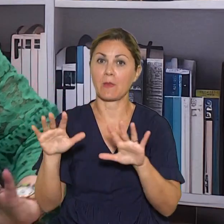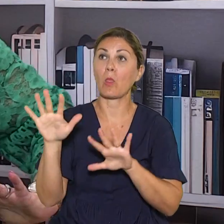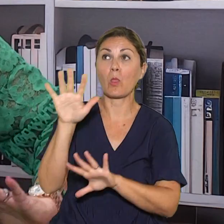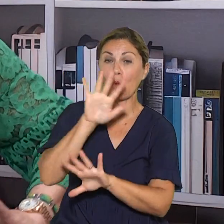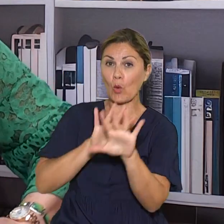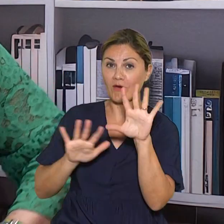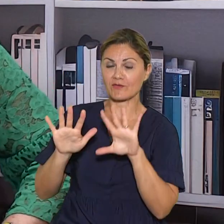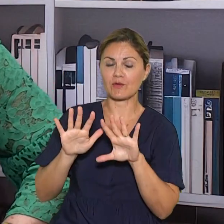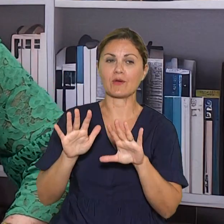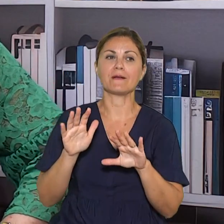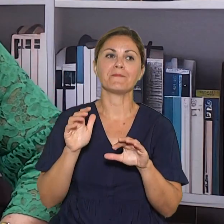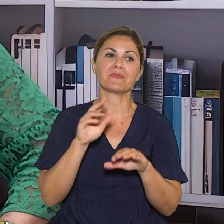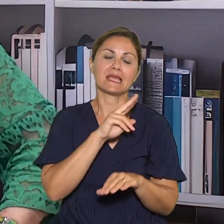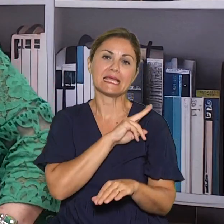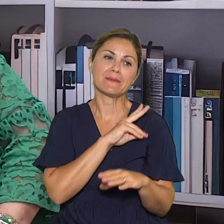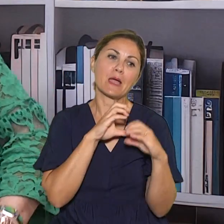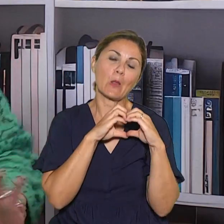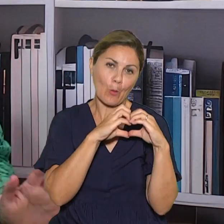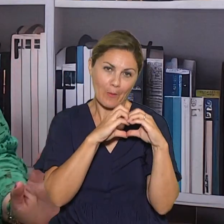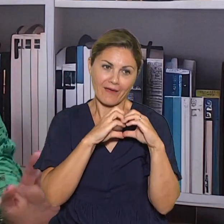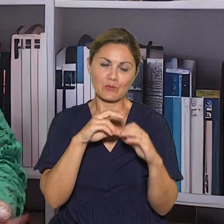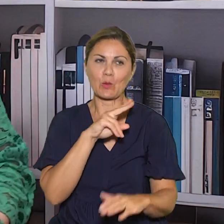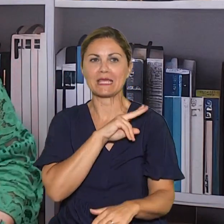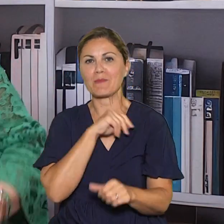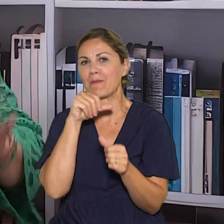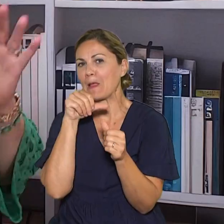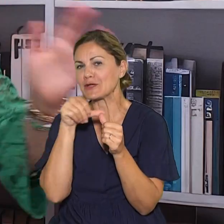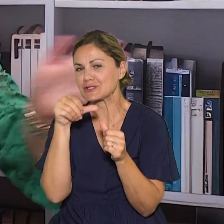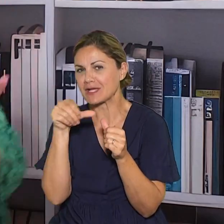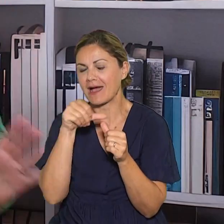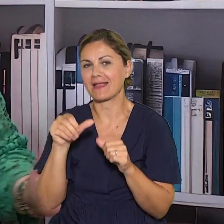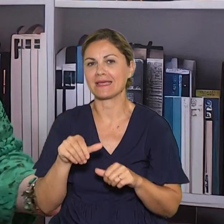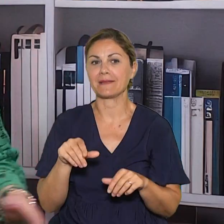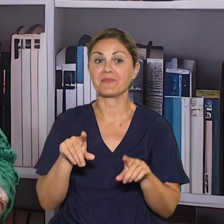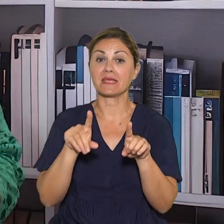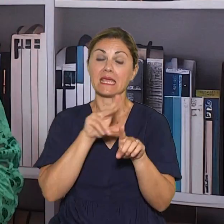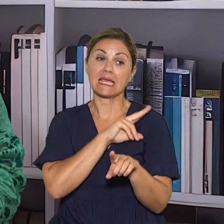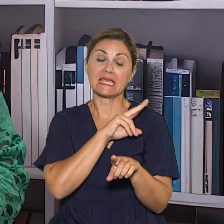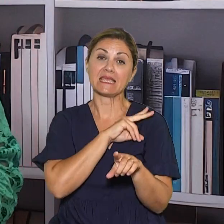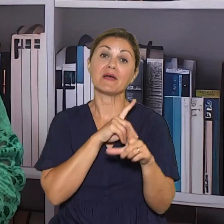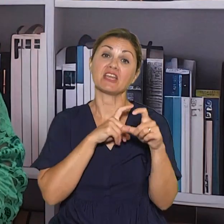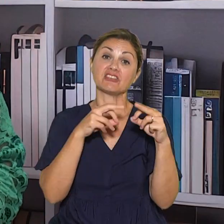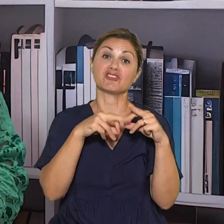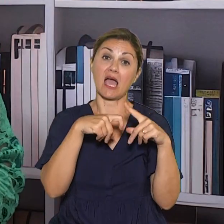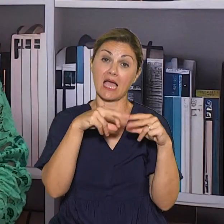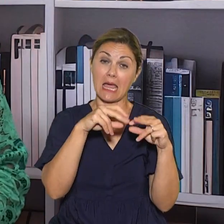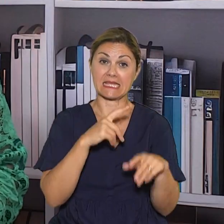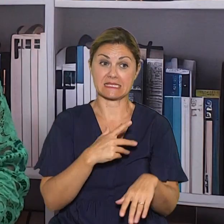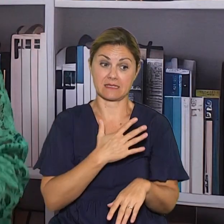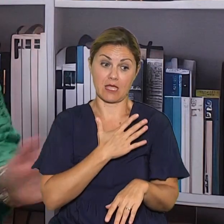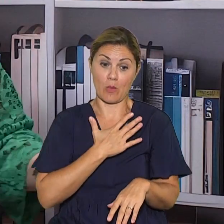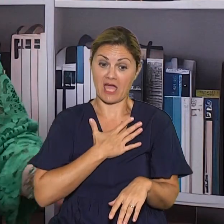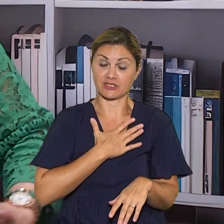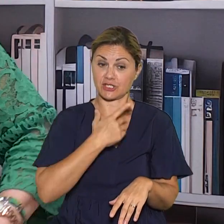duhovnih, ima nešto malo i ljubavnih. Ima te čakavštine na našem